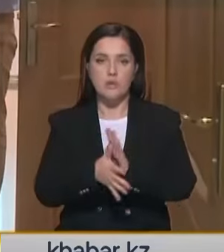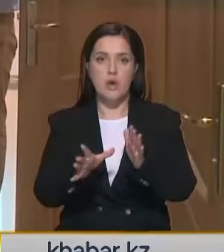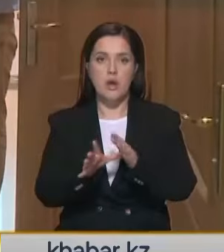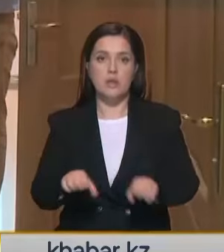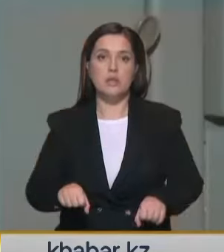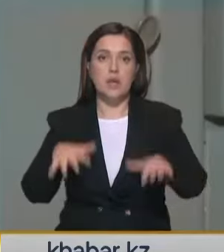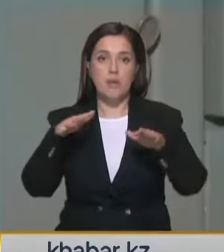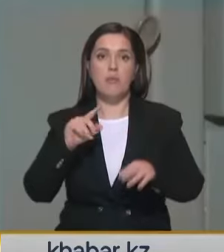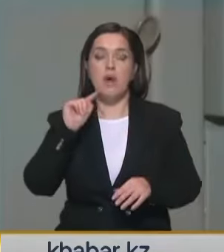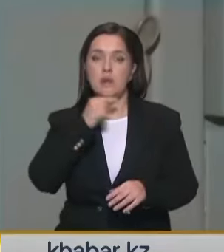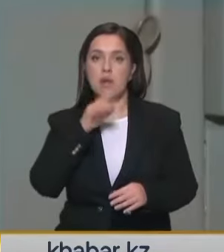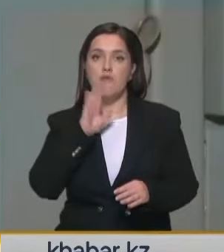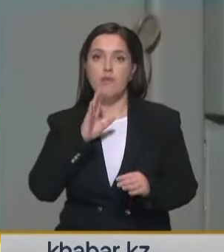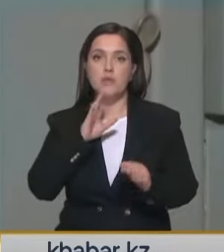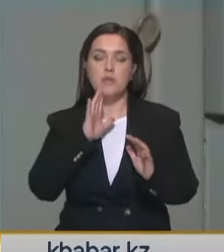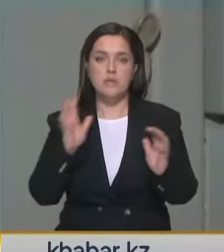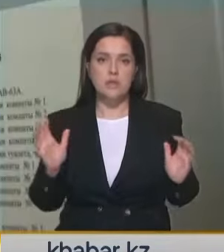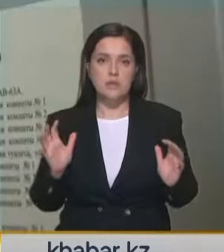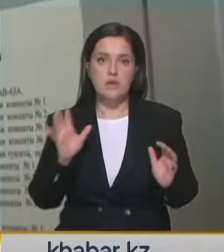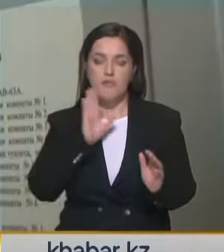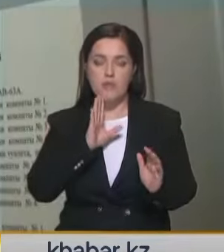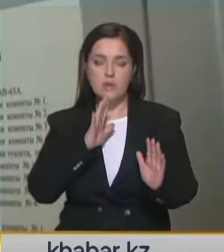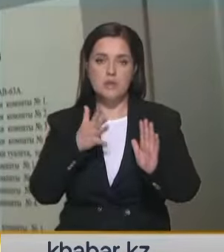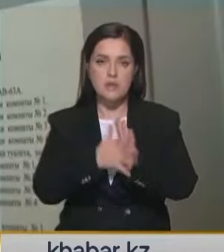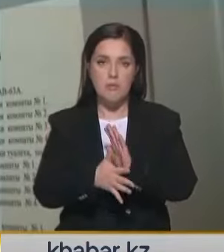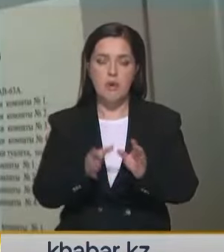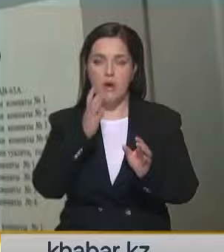энергии, экономного водосбережения, отопления и освещения.